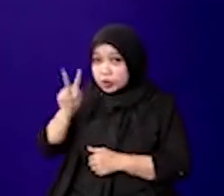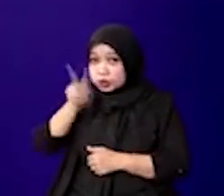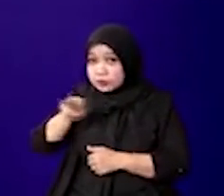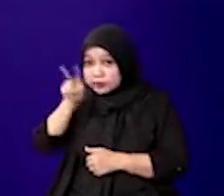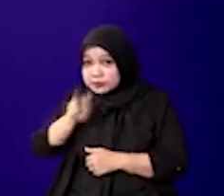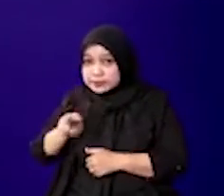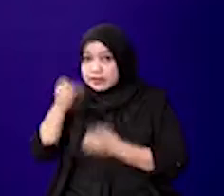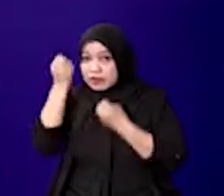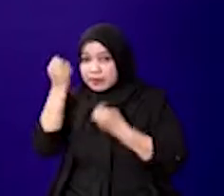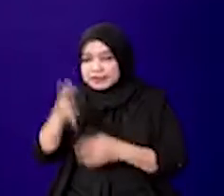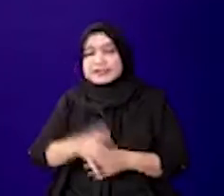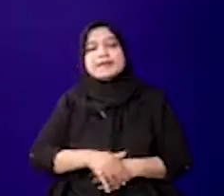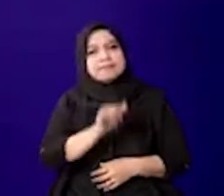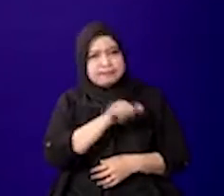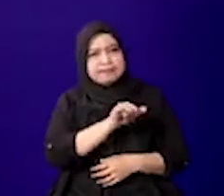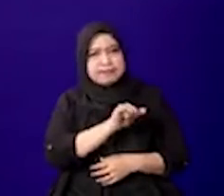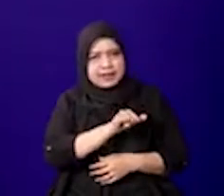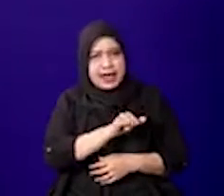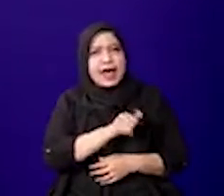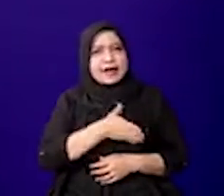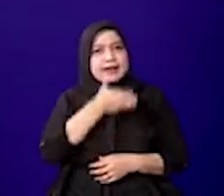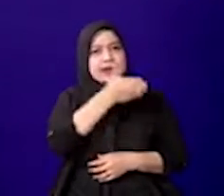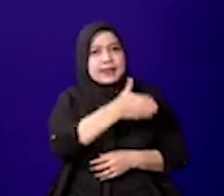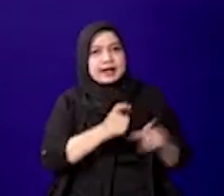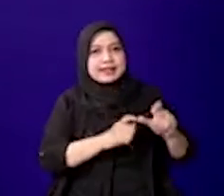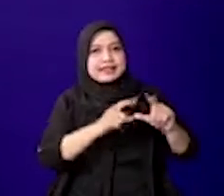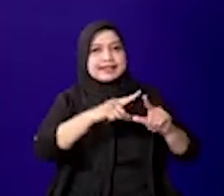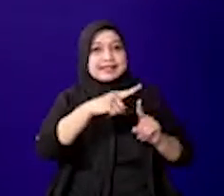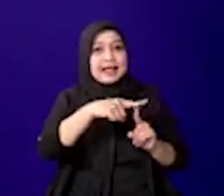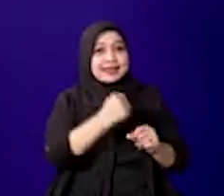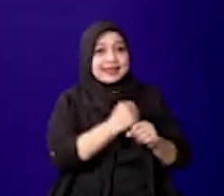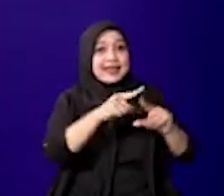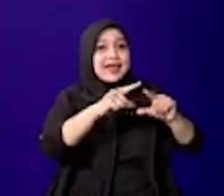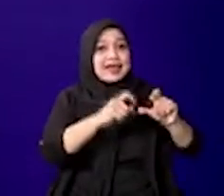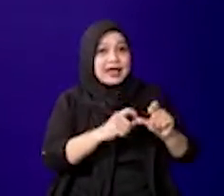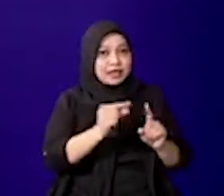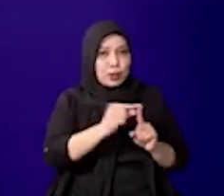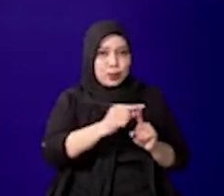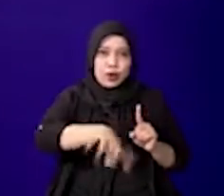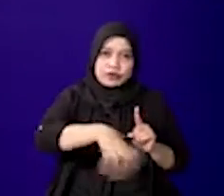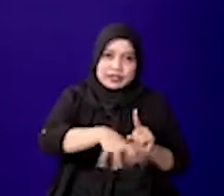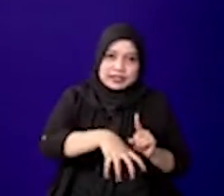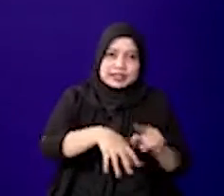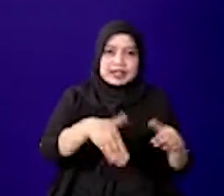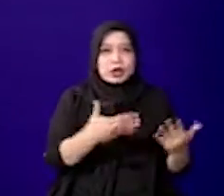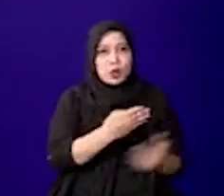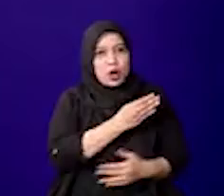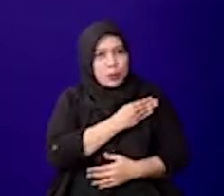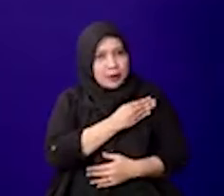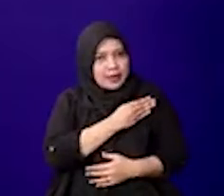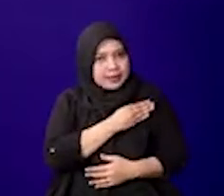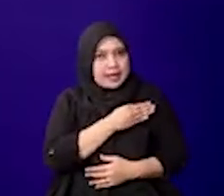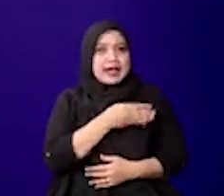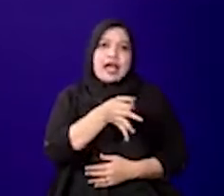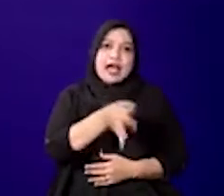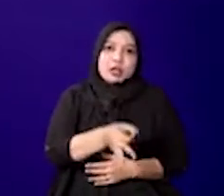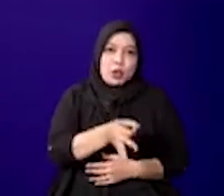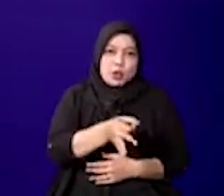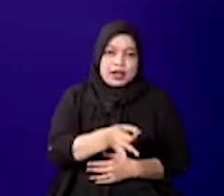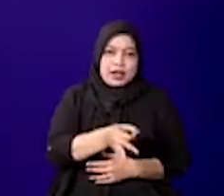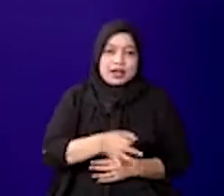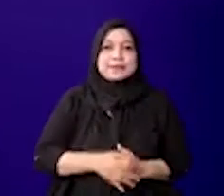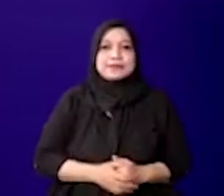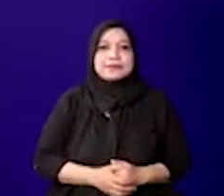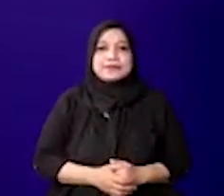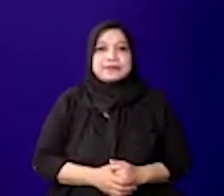e kabupaten atau kota ee atau kalau kalau bisa enggak usah datang ya perlu diketik aja ee